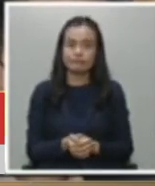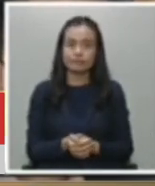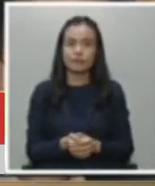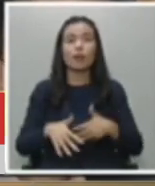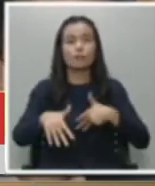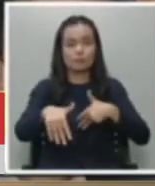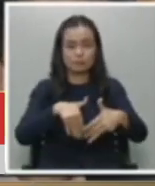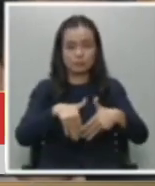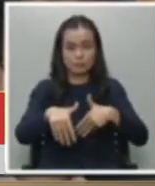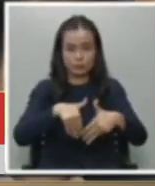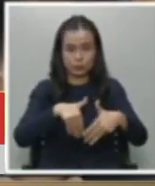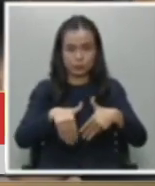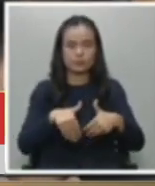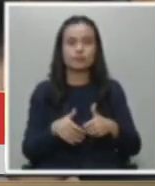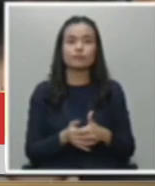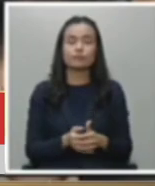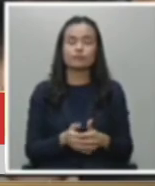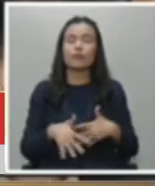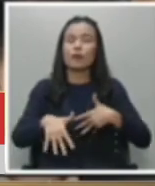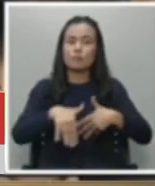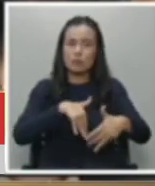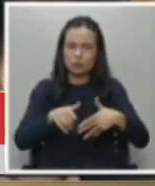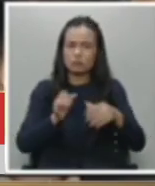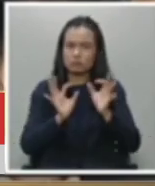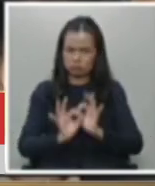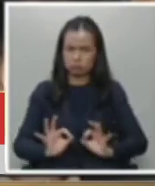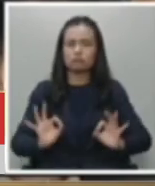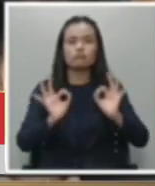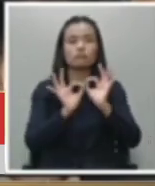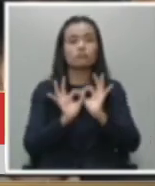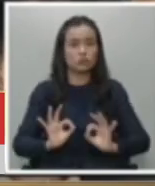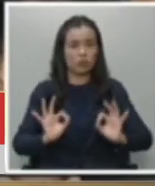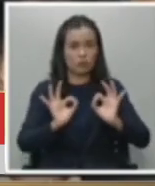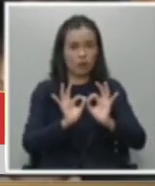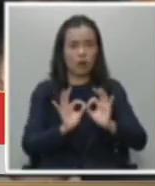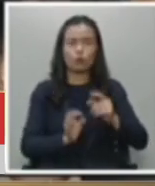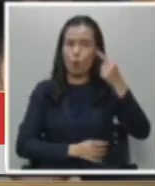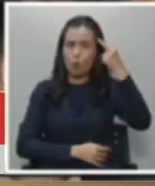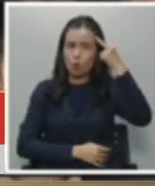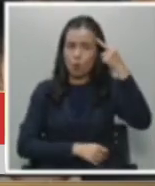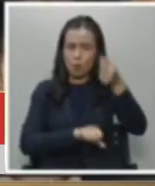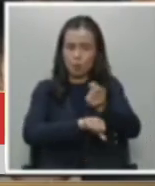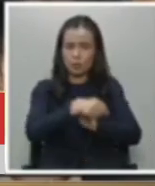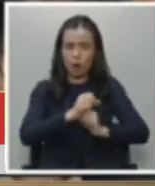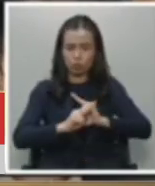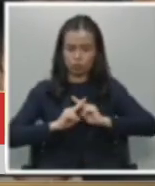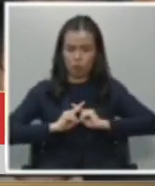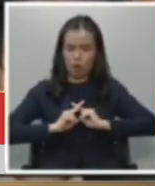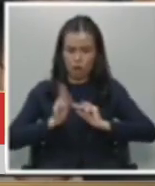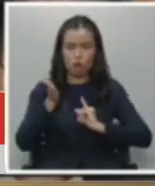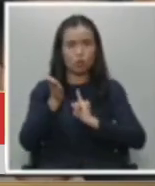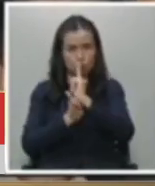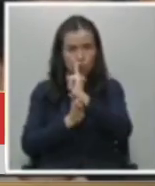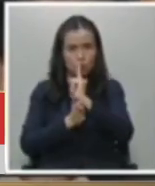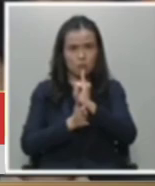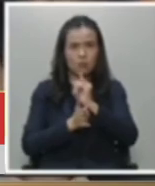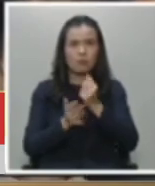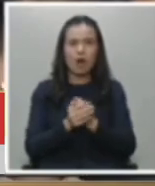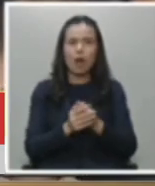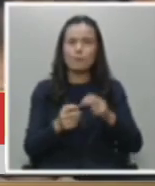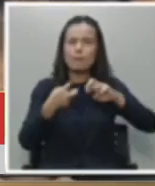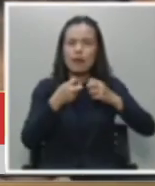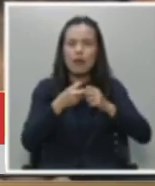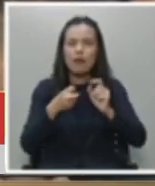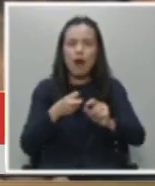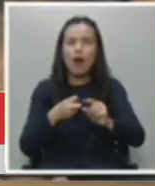ชาชนเองประชาชนมีความจำเป็นอย่างยิ่งที่ต้องมีความรู้ปฏิบัติตัวให้ถูกต้องเมื่อต้องเผชิญเหตุร้ายเนี่ยรัฐ